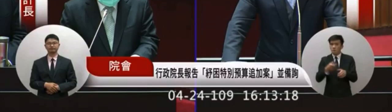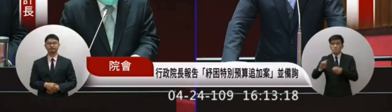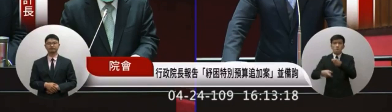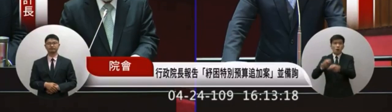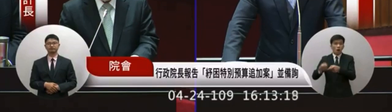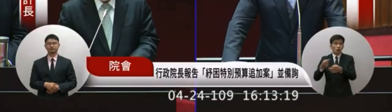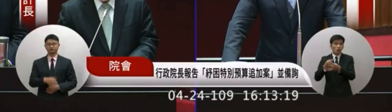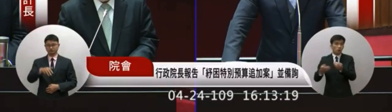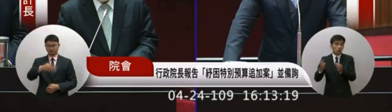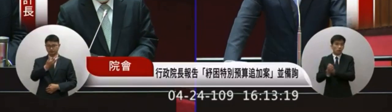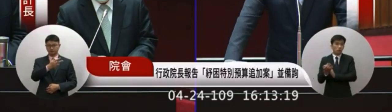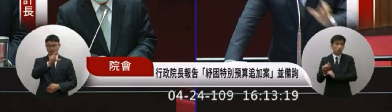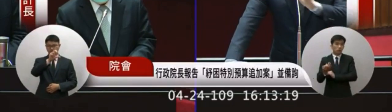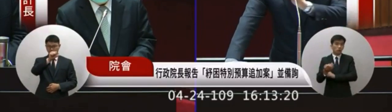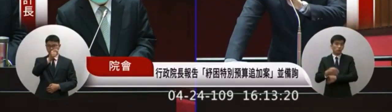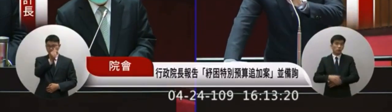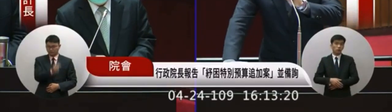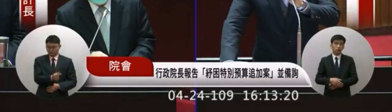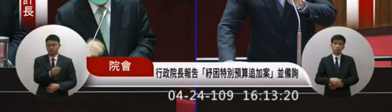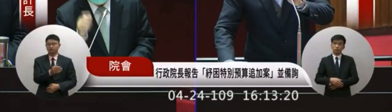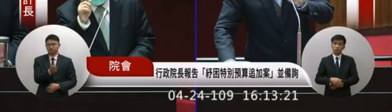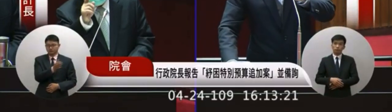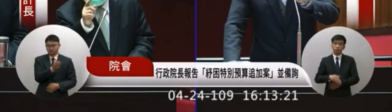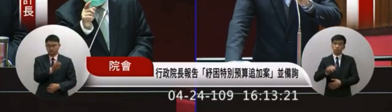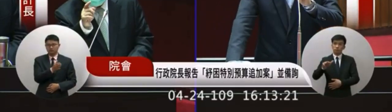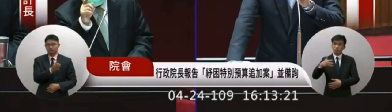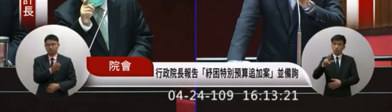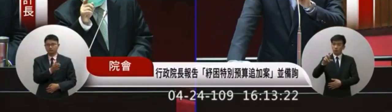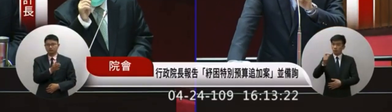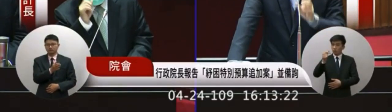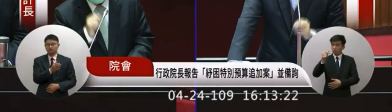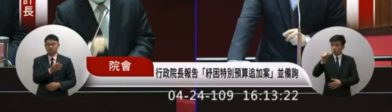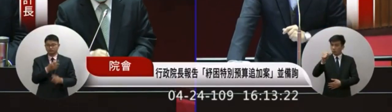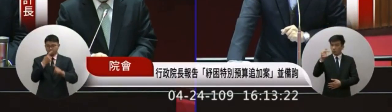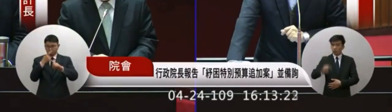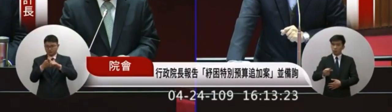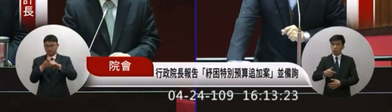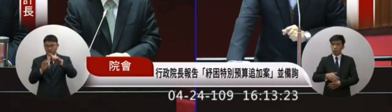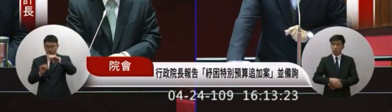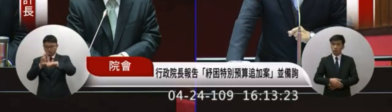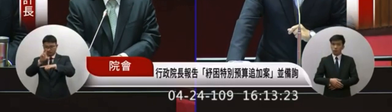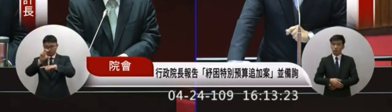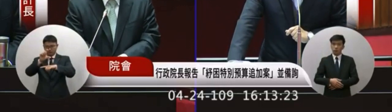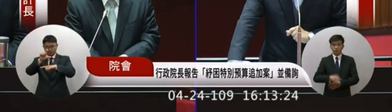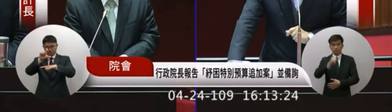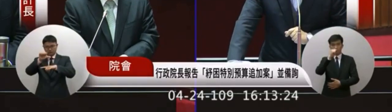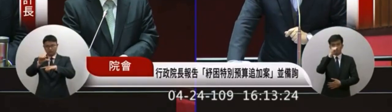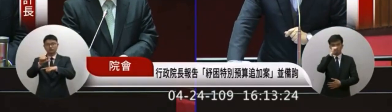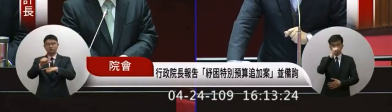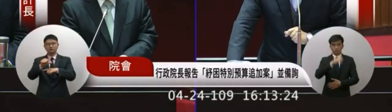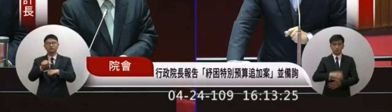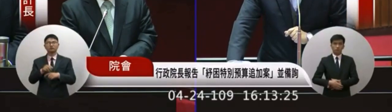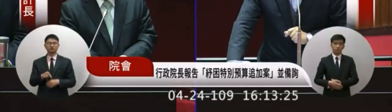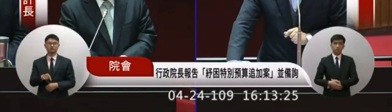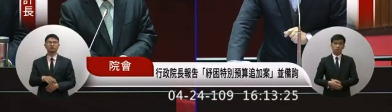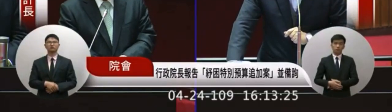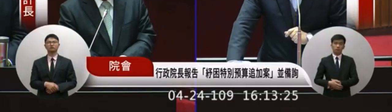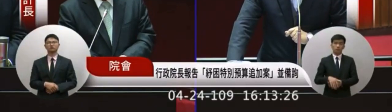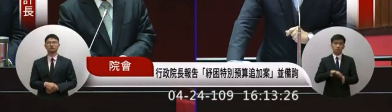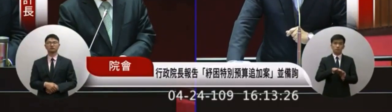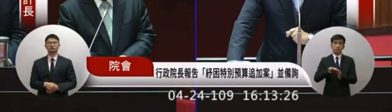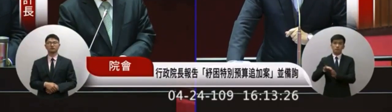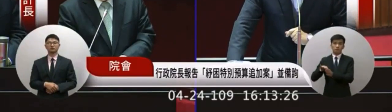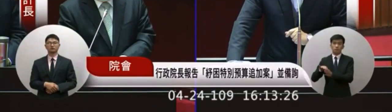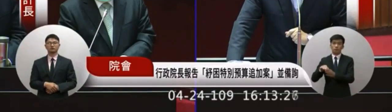就是875亿。 好， 大概 875亿 乘以65%。 好，另外院